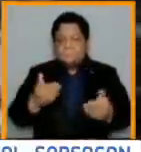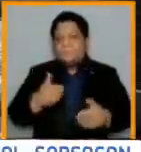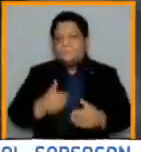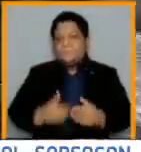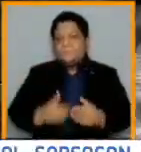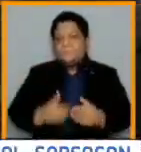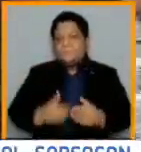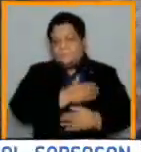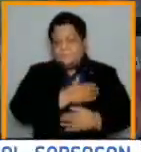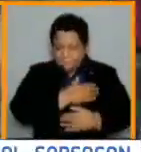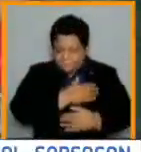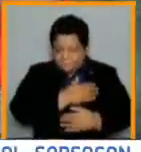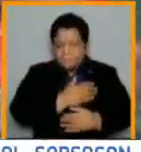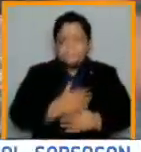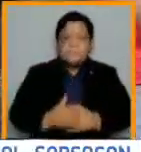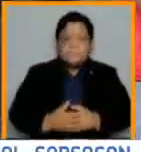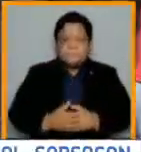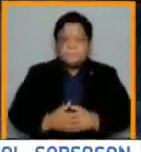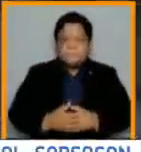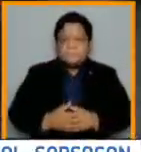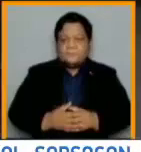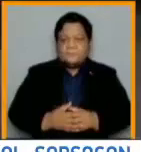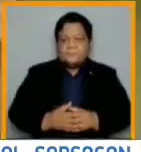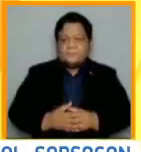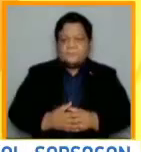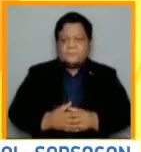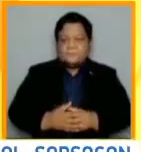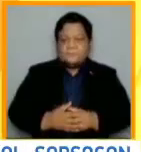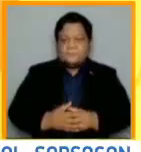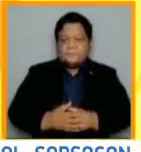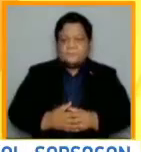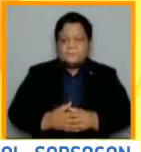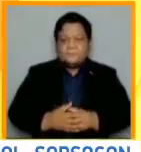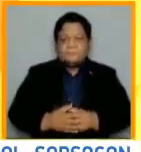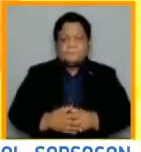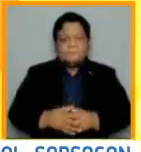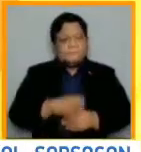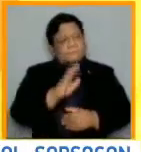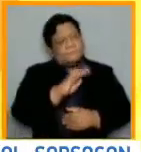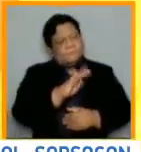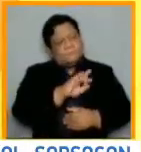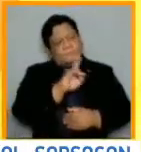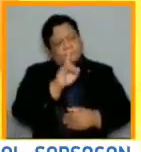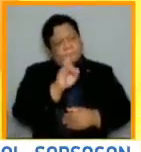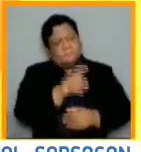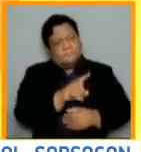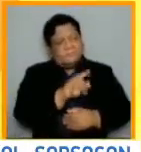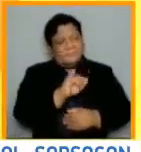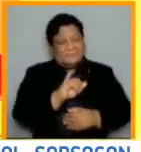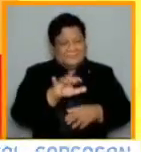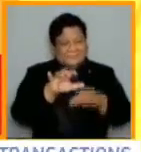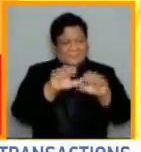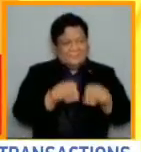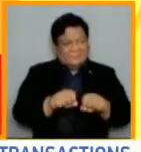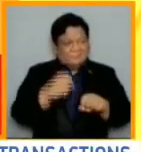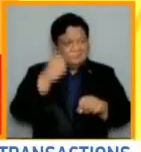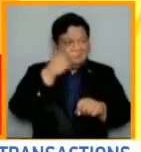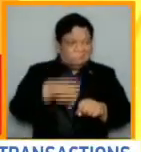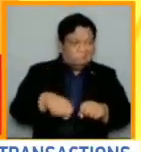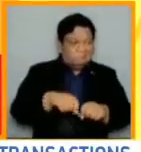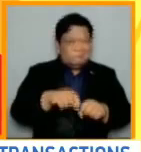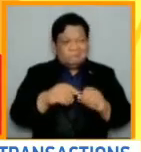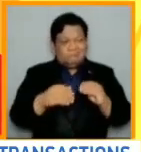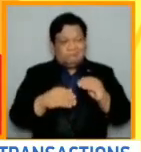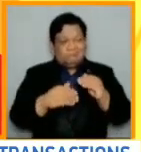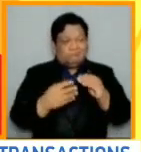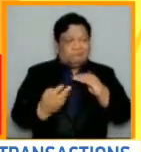Kai, buong puso para sa Pilipinas. Darlene, yung mga nahuhuli nilang lumalabag doon sa 70% capacity, ano yung mga katwiran nila, ano yung mga